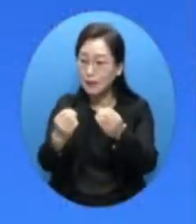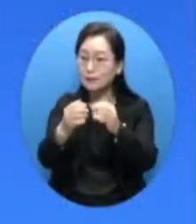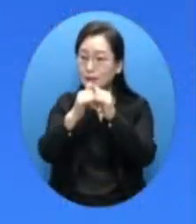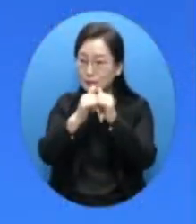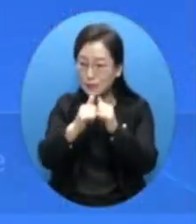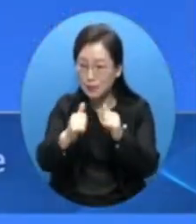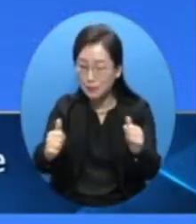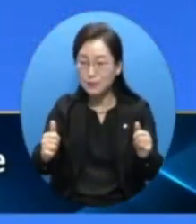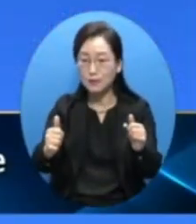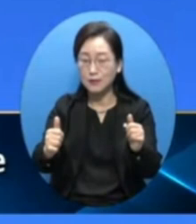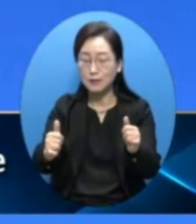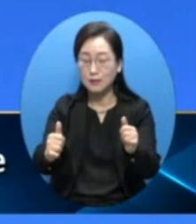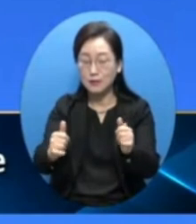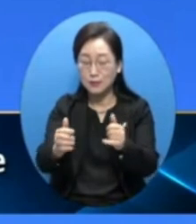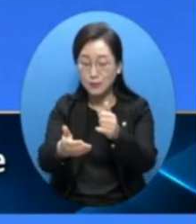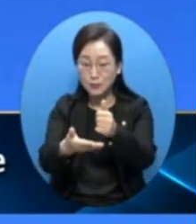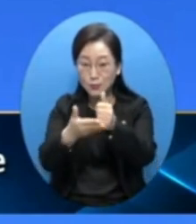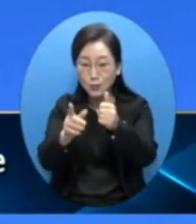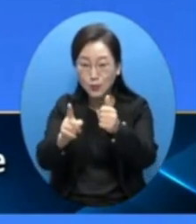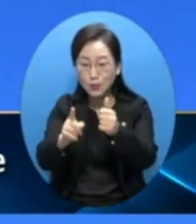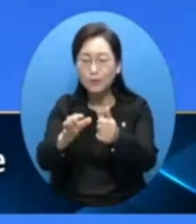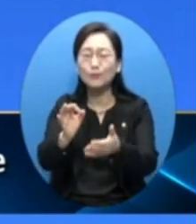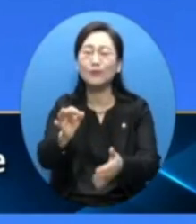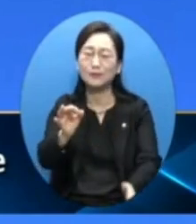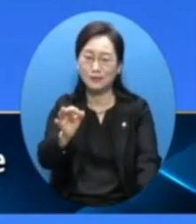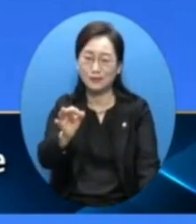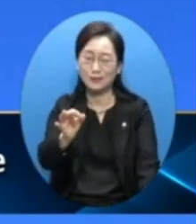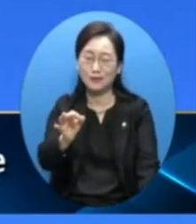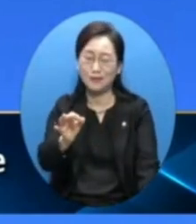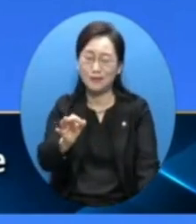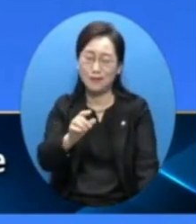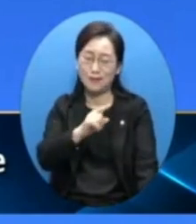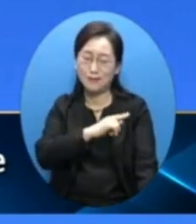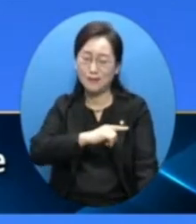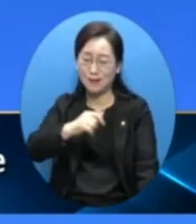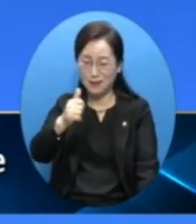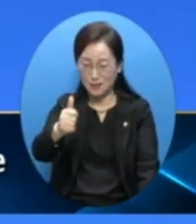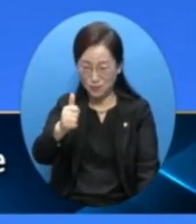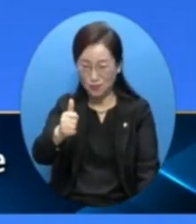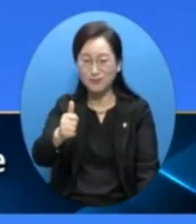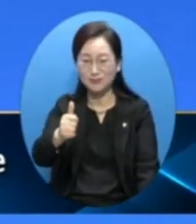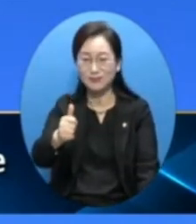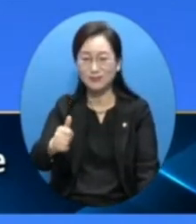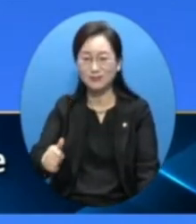섬기고 있는 것이 물질입니다 뭐니 뭐니 해도 머니가 최고라고